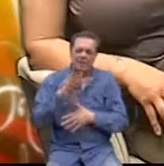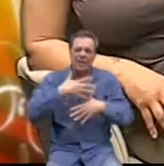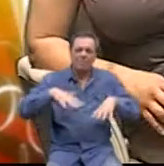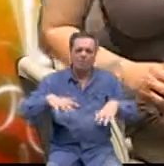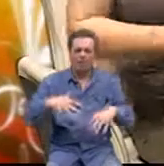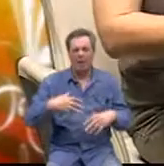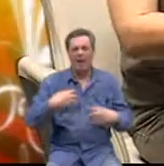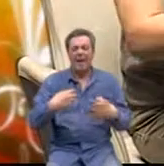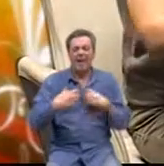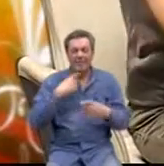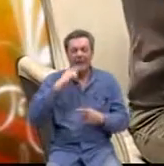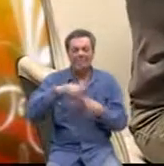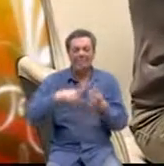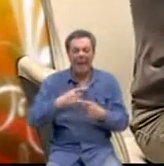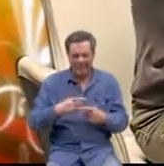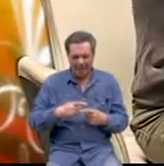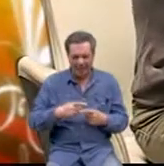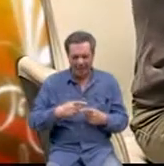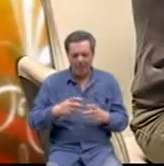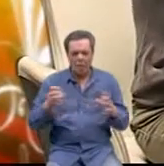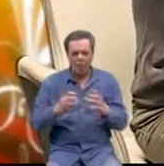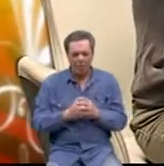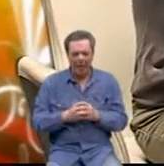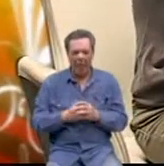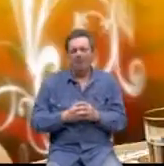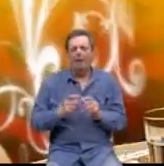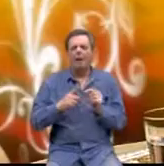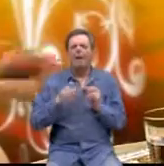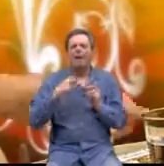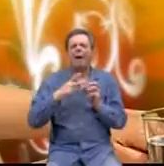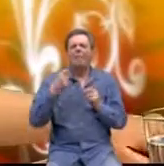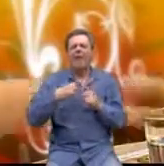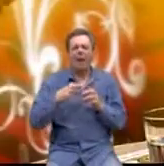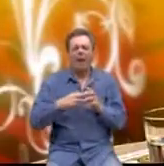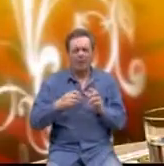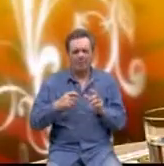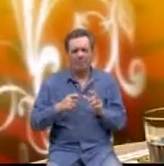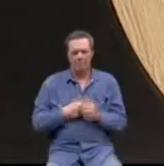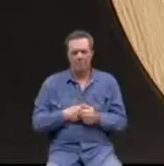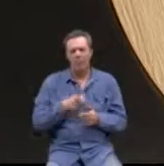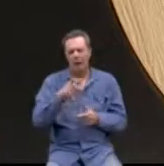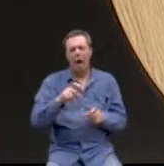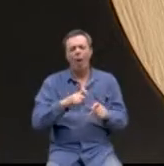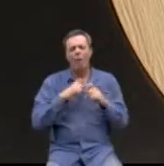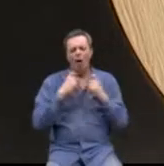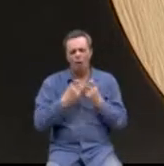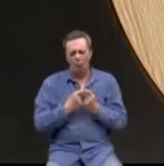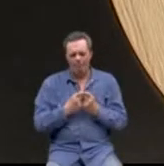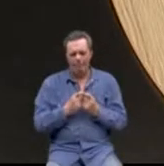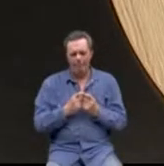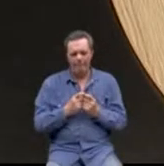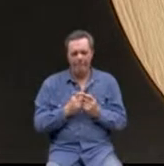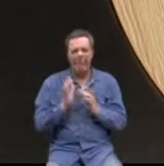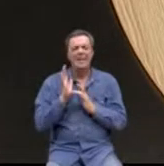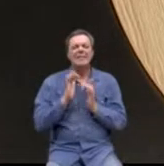dramska i plesna skupina osnovne škole Pavle Kamiškine. Ovdje vidim da je okretište Črnomeraca. Ovo je dom Svetog Josipa, gore na Gunjevcu. Tako